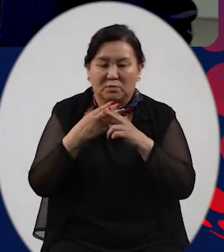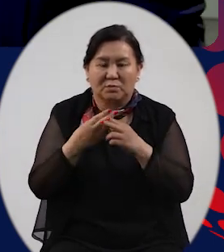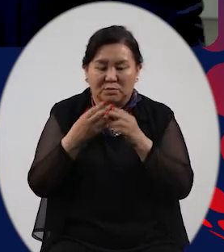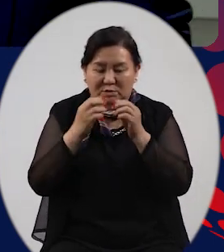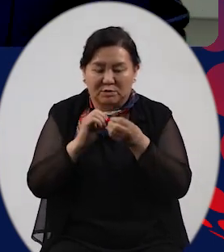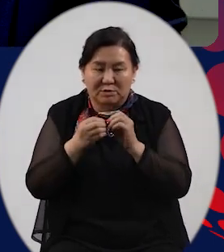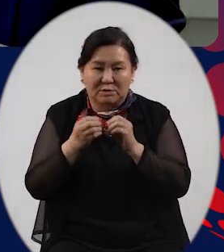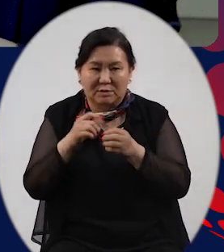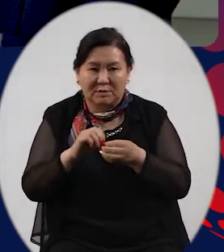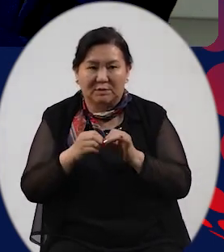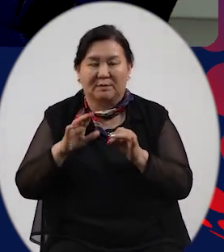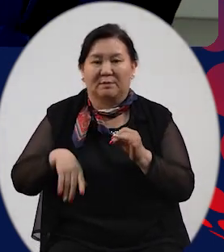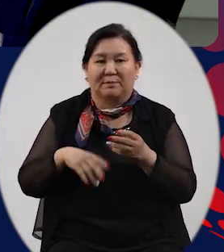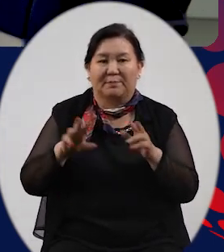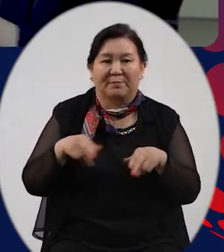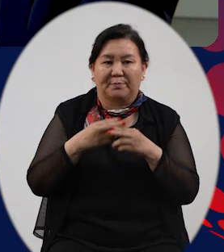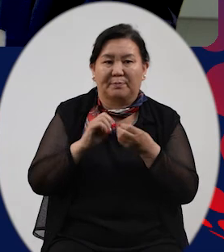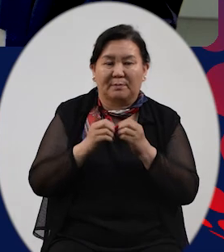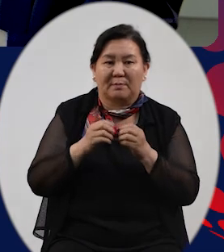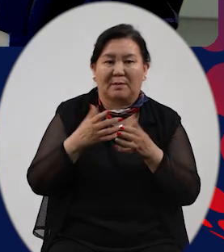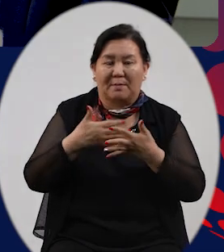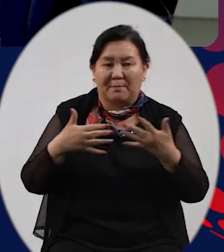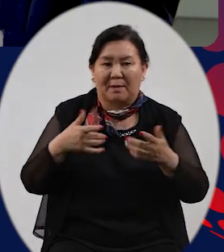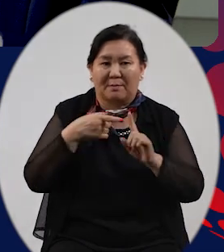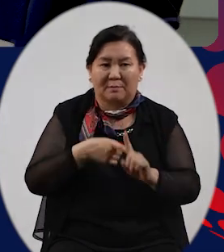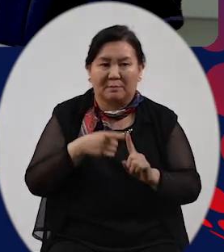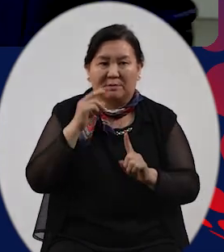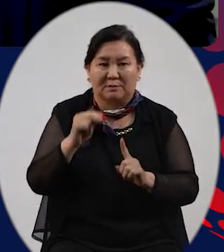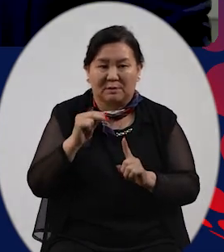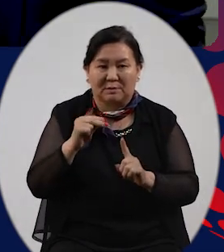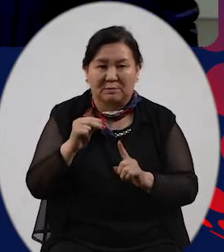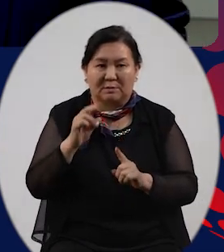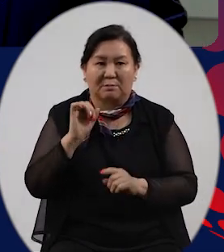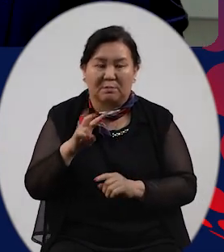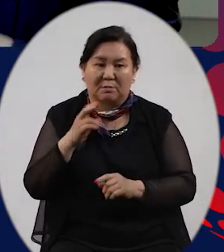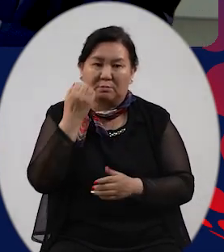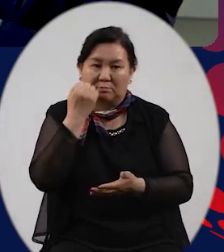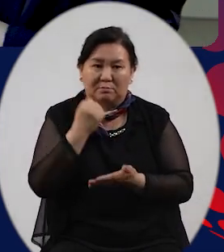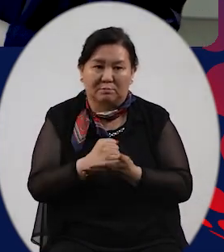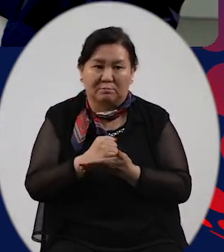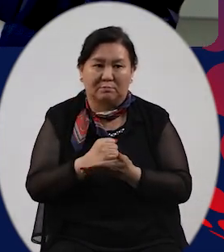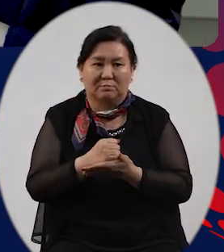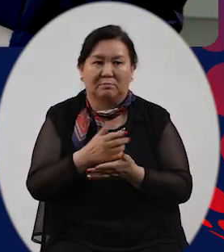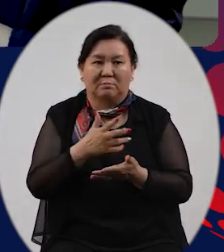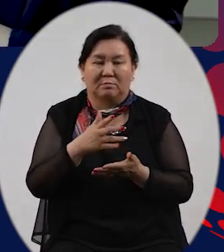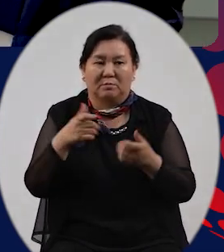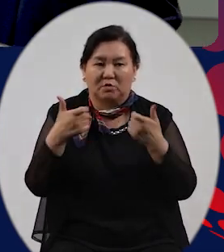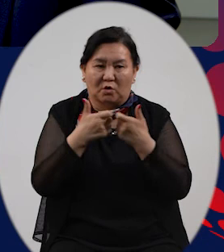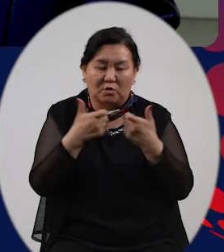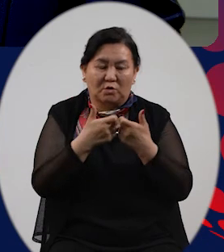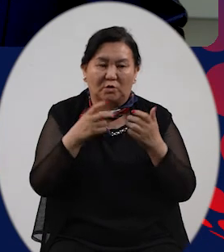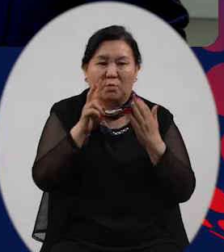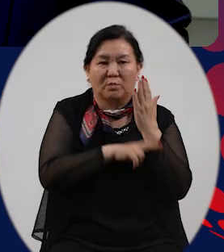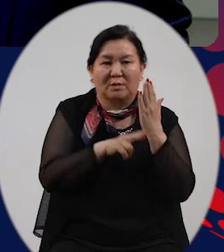хийнэ. За ингээд дүн шинжилгээ хийгээд тухайн бараа бүтээгдэхүүн үнэхээр чанартай гэдгийг тогтоосон тохиолдолд тохирлын үнэлгээний багийг